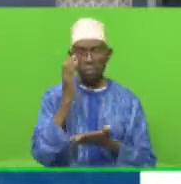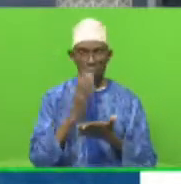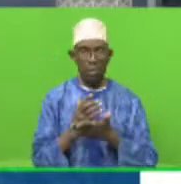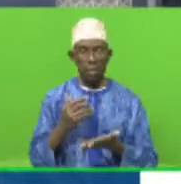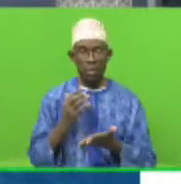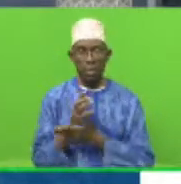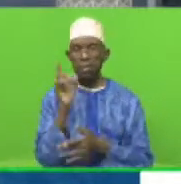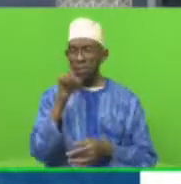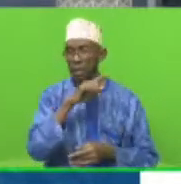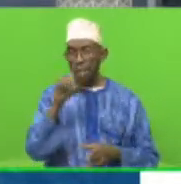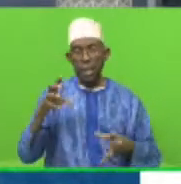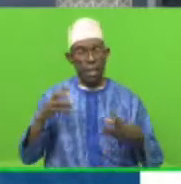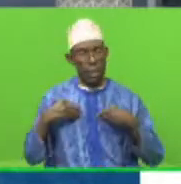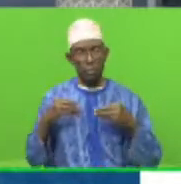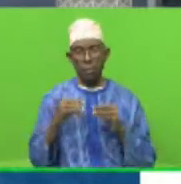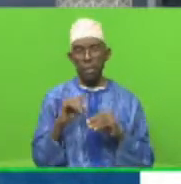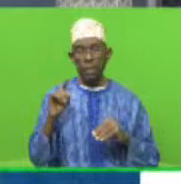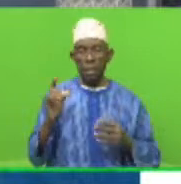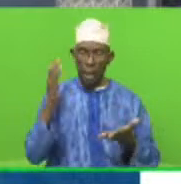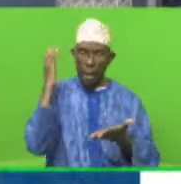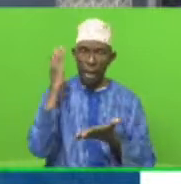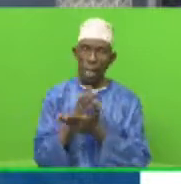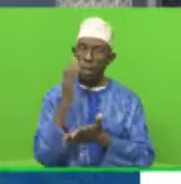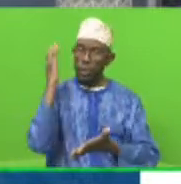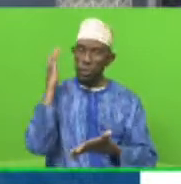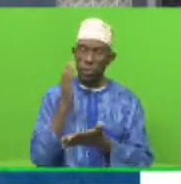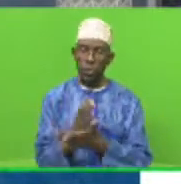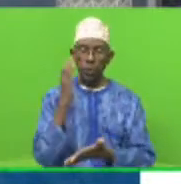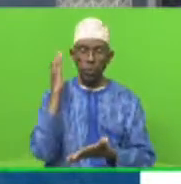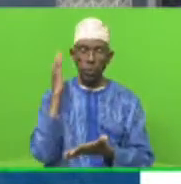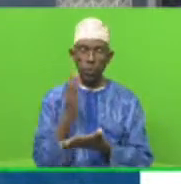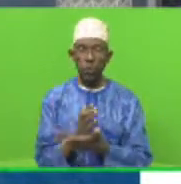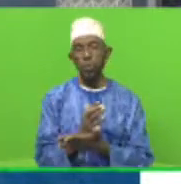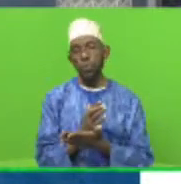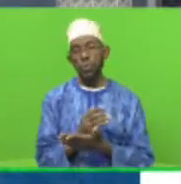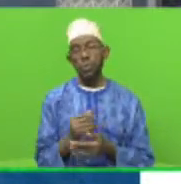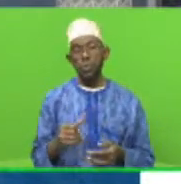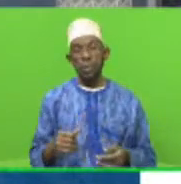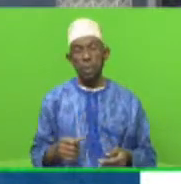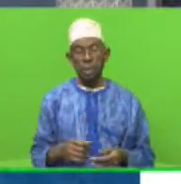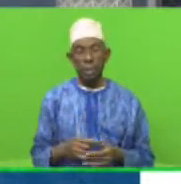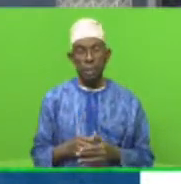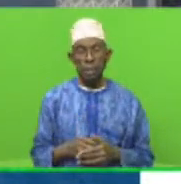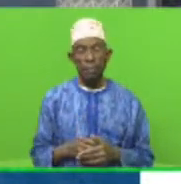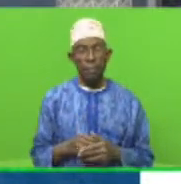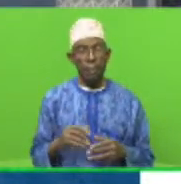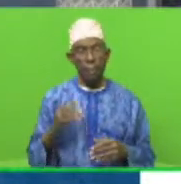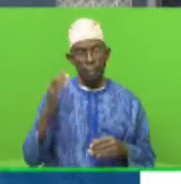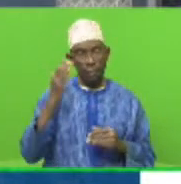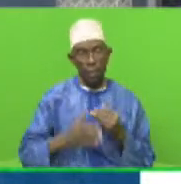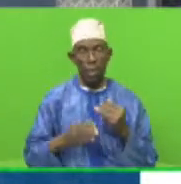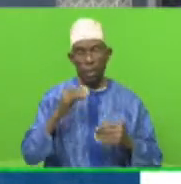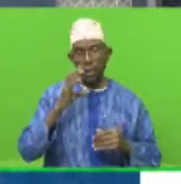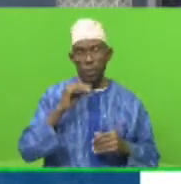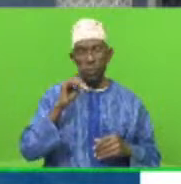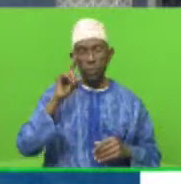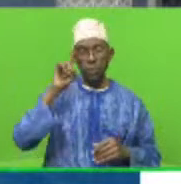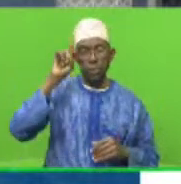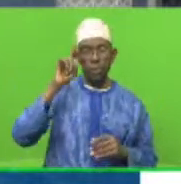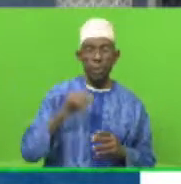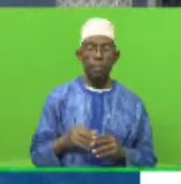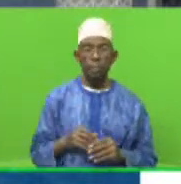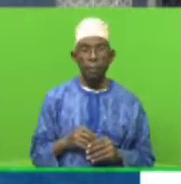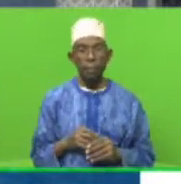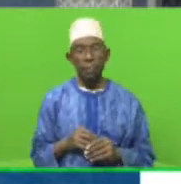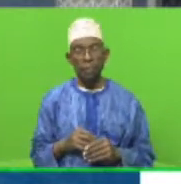wrong, you're wrong. You accept. الحق أحق والحق يعلو. And the last one, inshallah ta'ala,